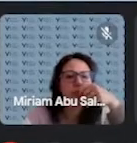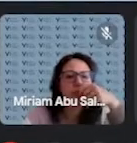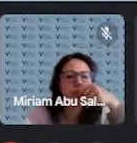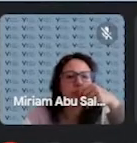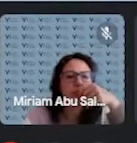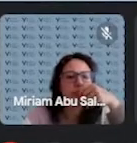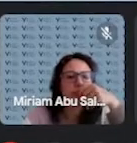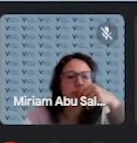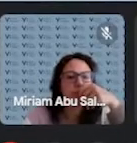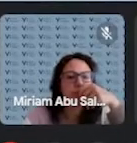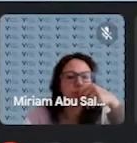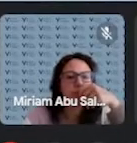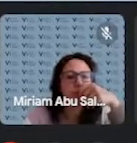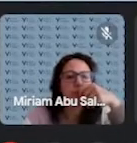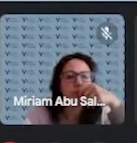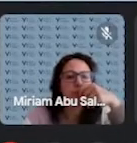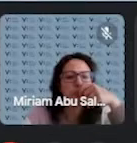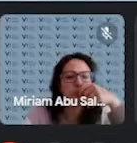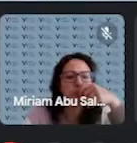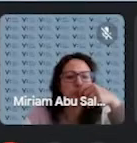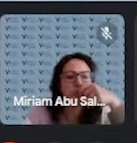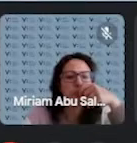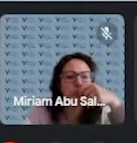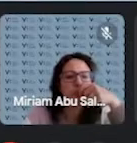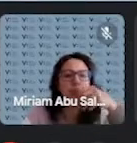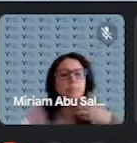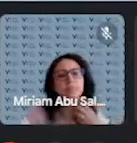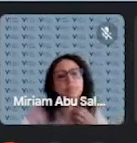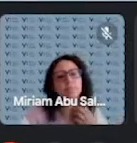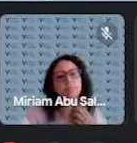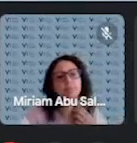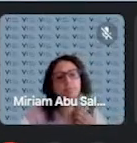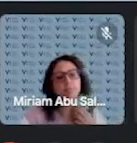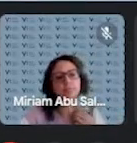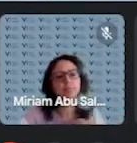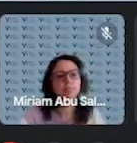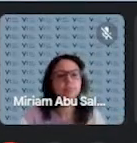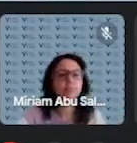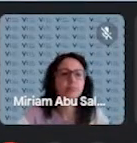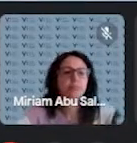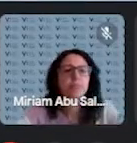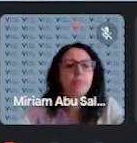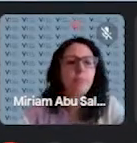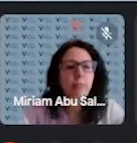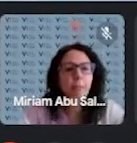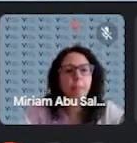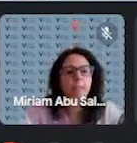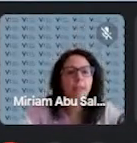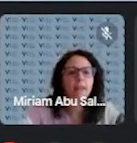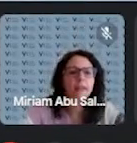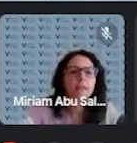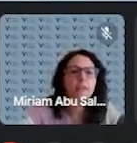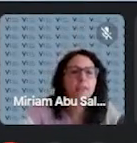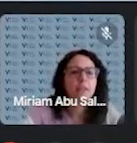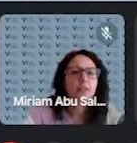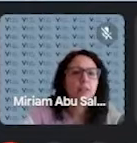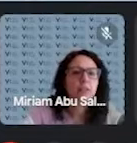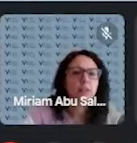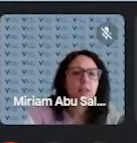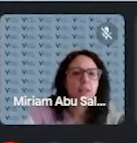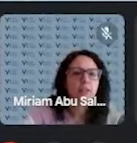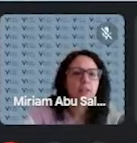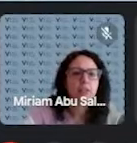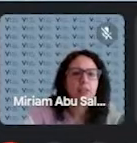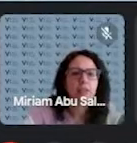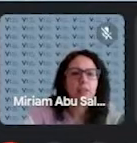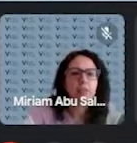tutti quanti i servizi offerti dall'Ateneo e quindi anche dal Dipartimento di Giurisprudenza.